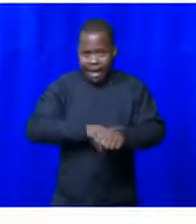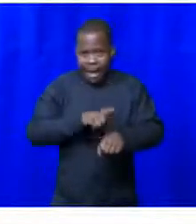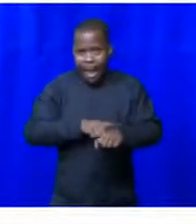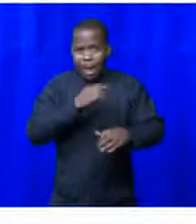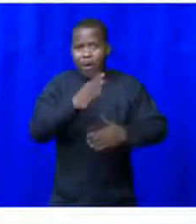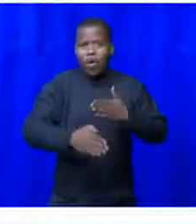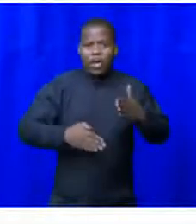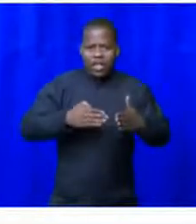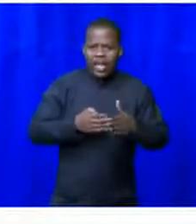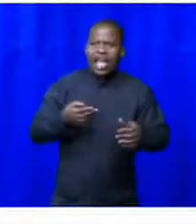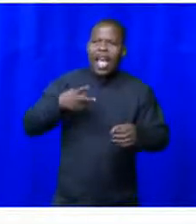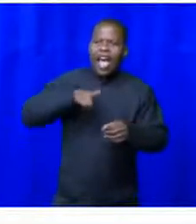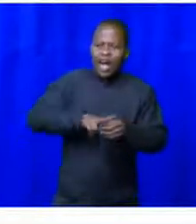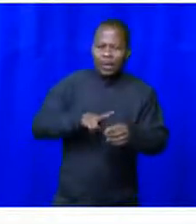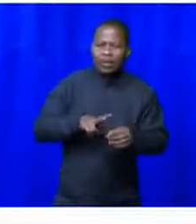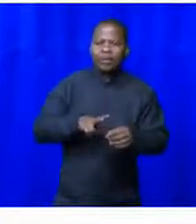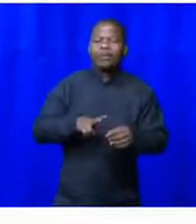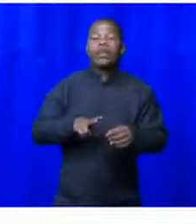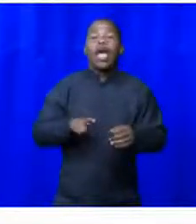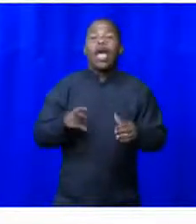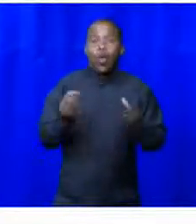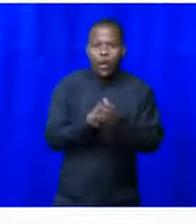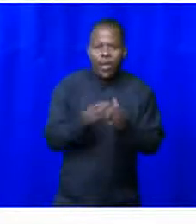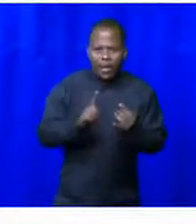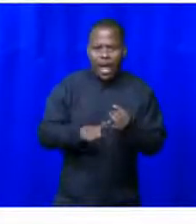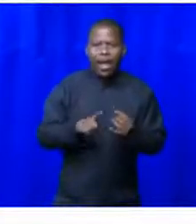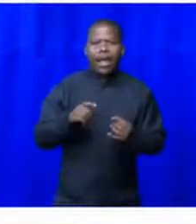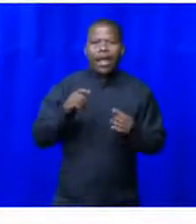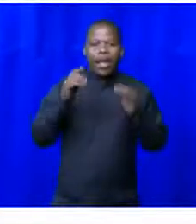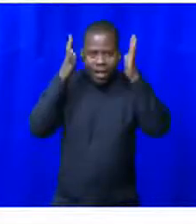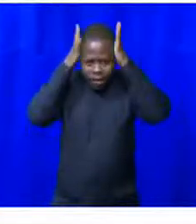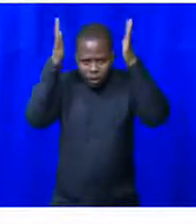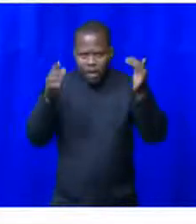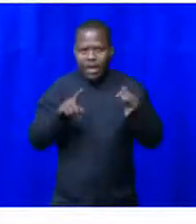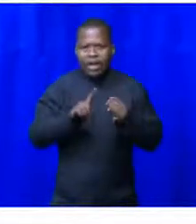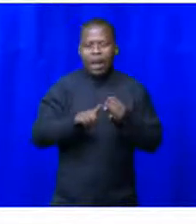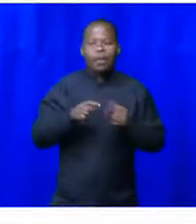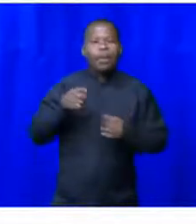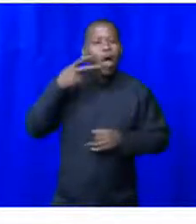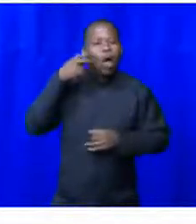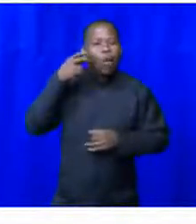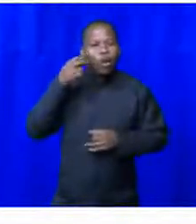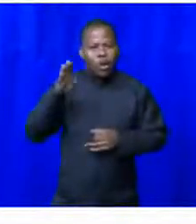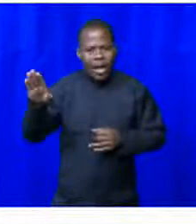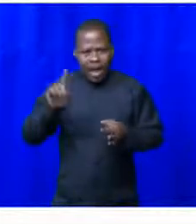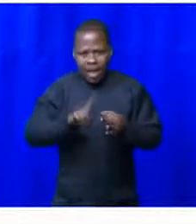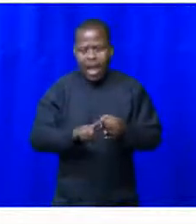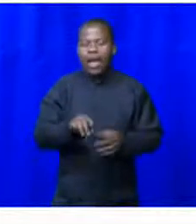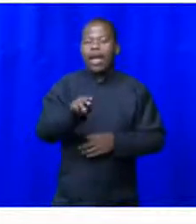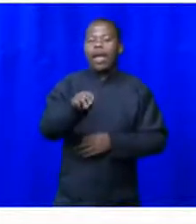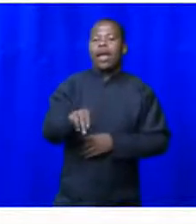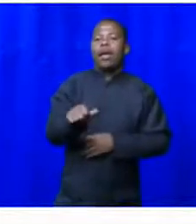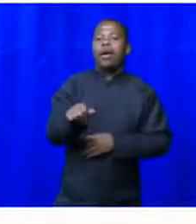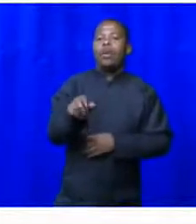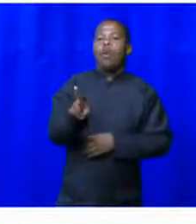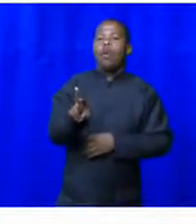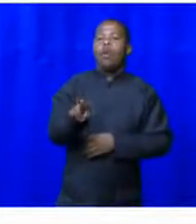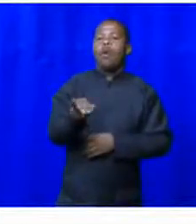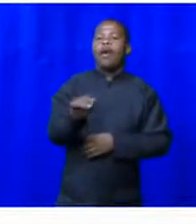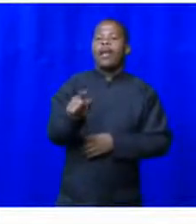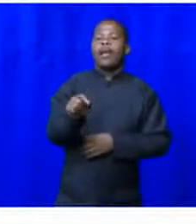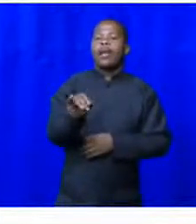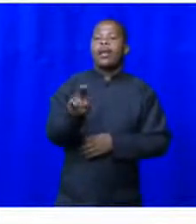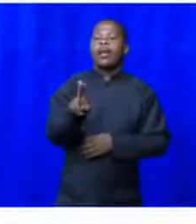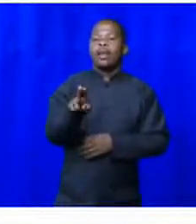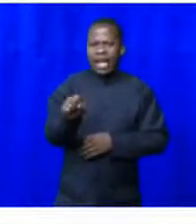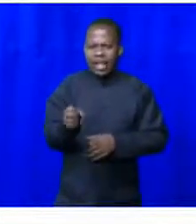neliketselo lesive laseSwatini Mauritius kanye neBotswana. Eswatini Mutapa locicisha leliketselo uthi balive